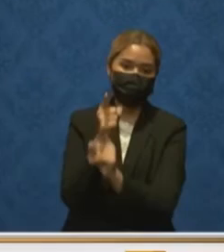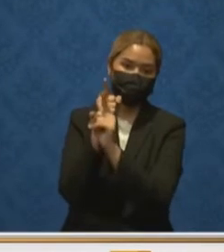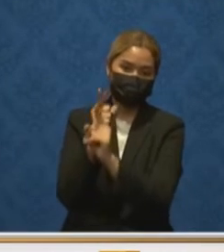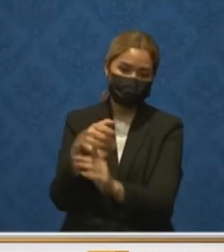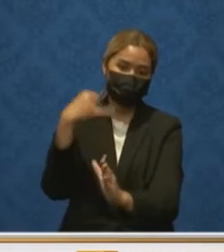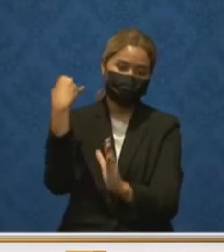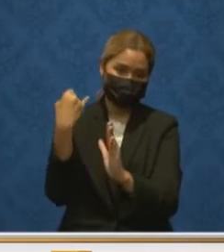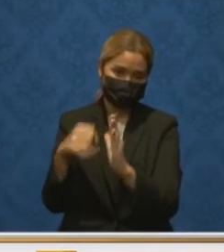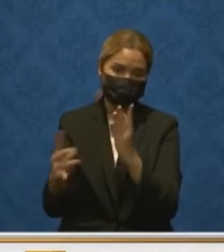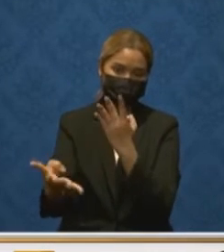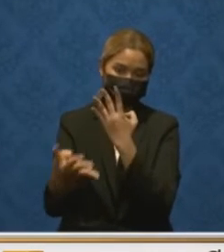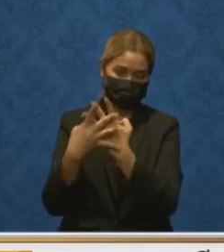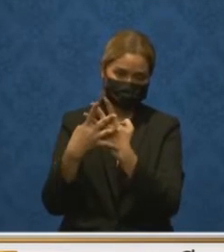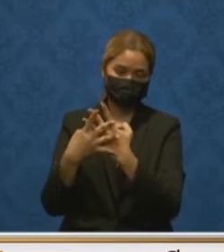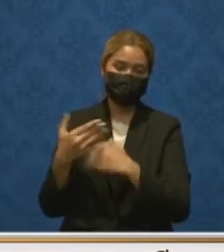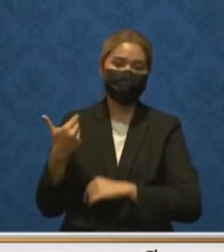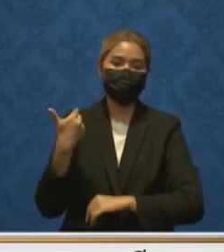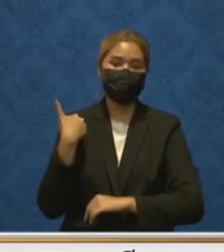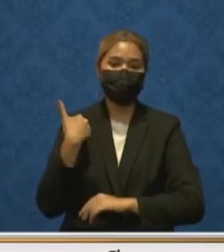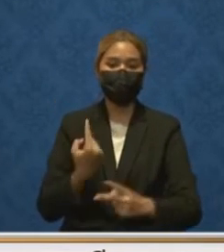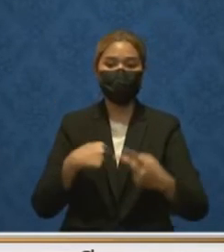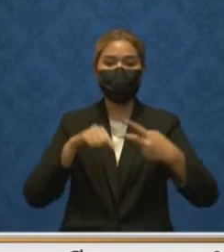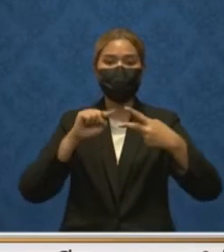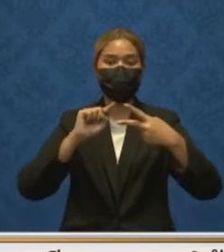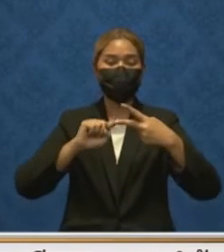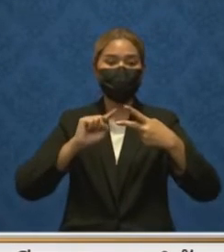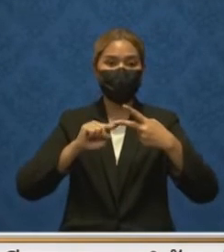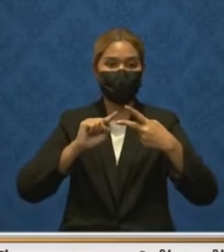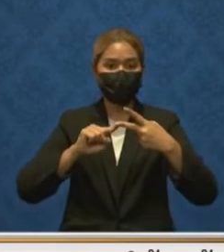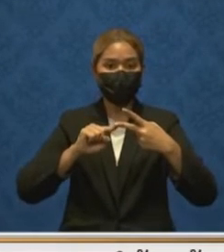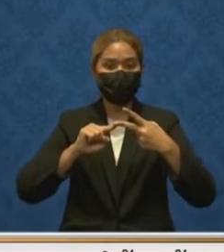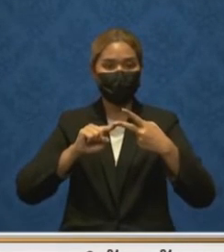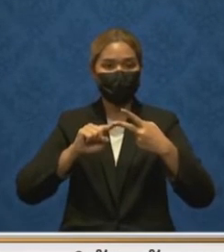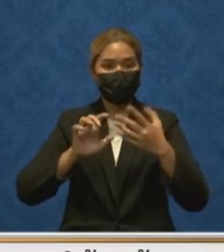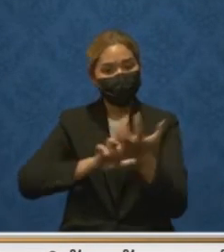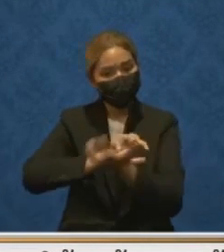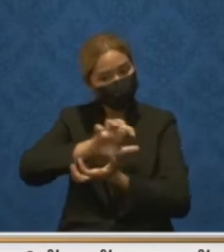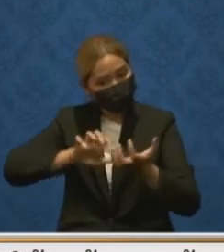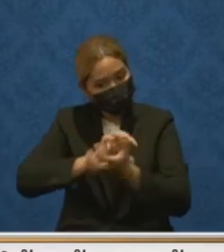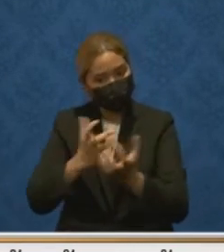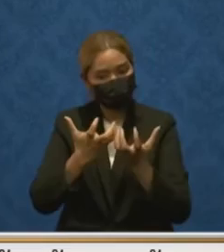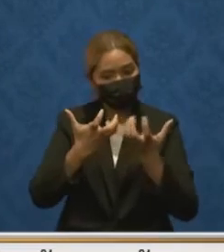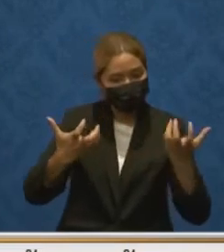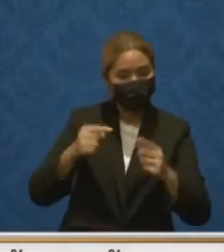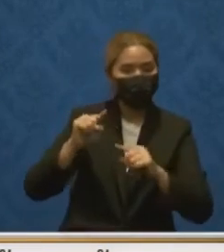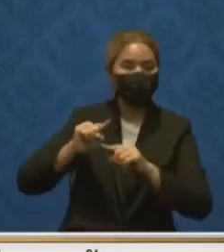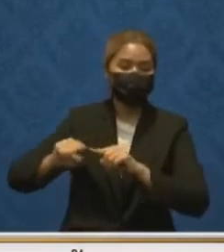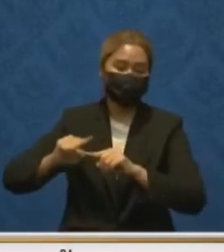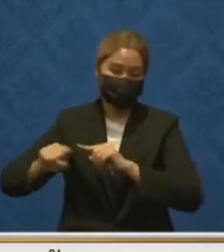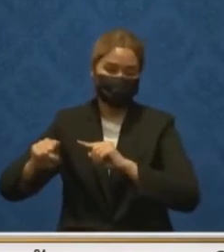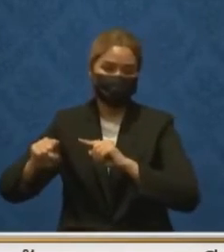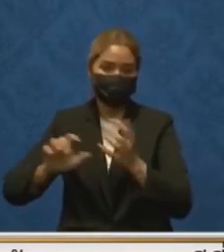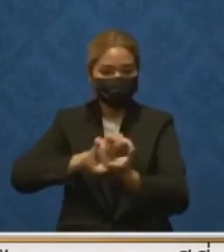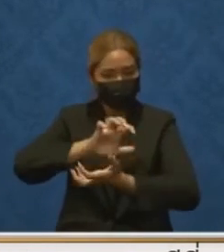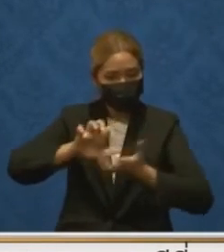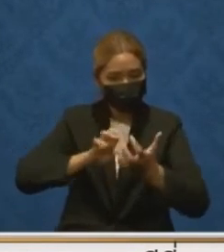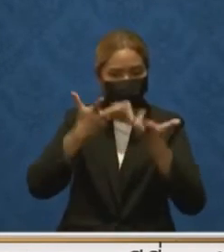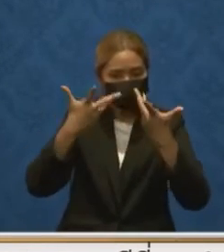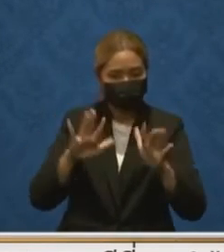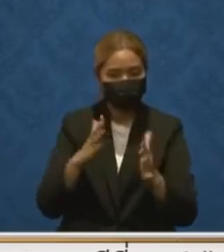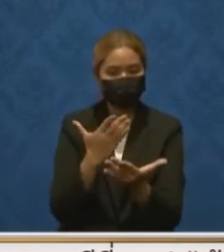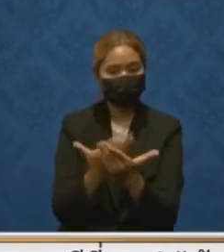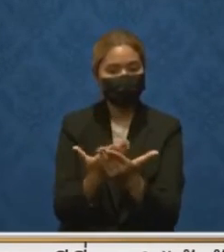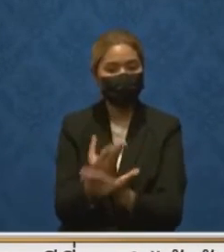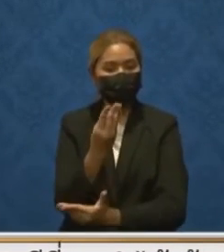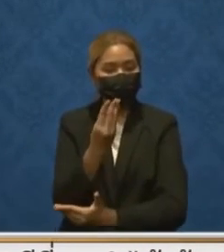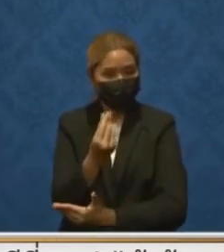ครับสองดูวาต้นทุนการผสมการแ่งบนจุการทำแพเกตจจิงฮีพอทั้งหายคือเทาไ่